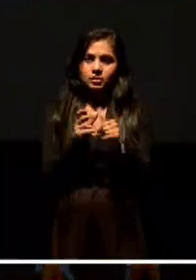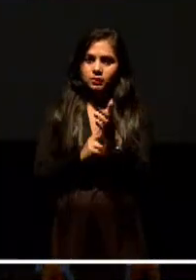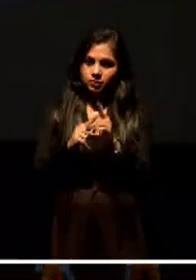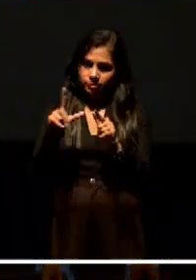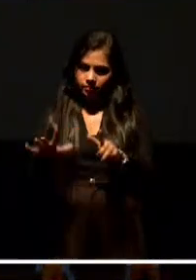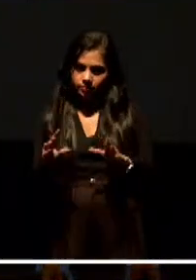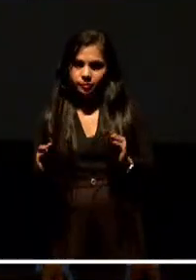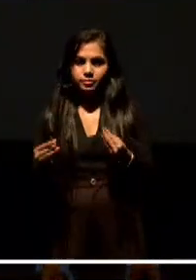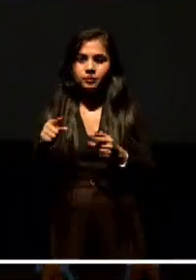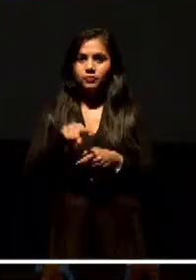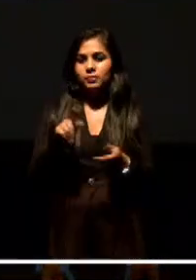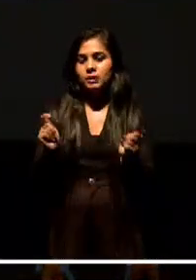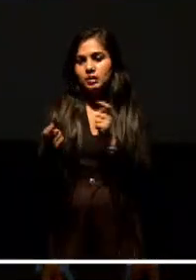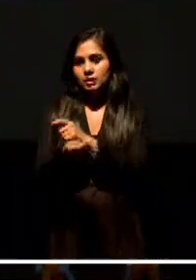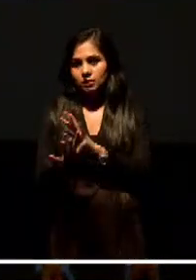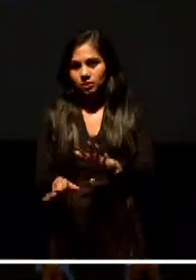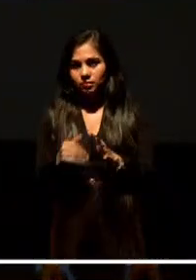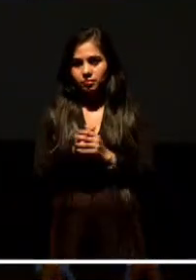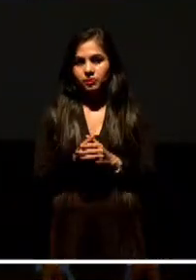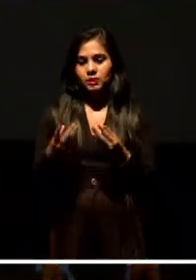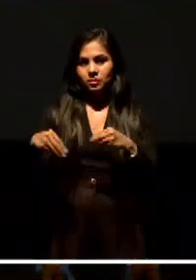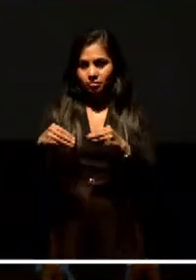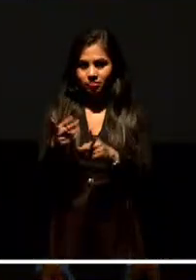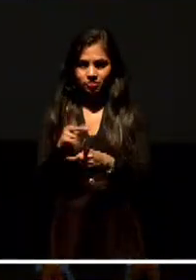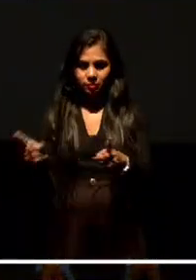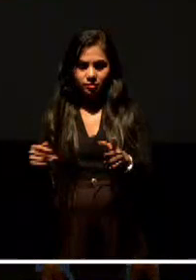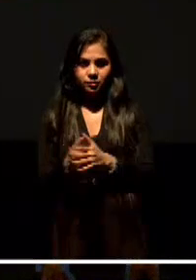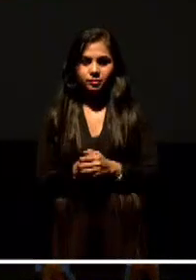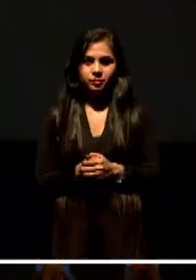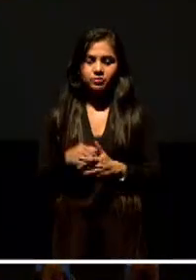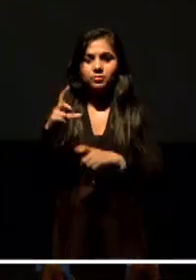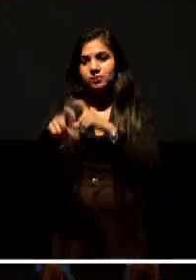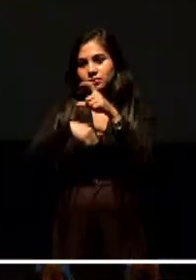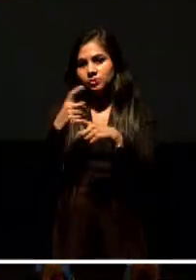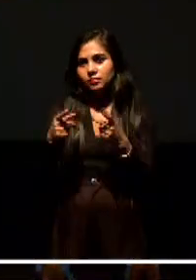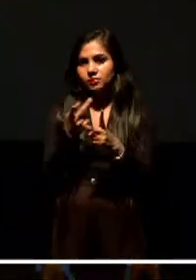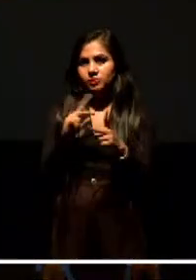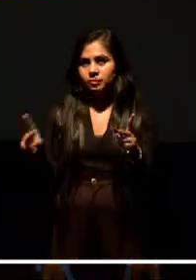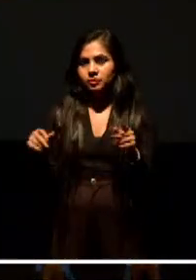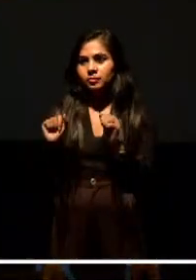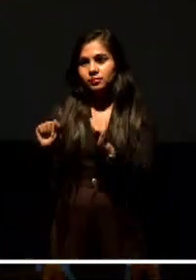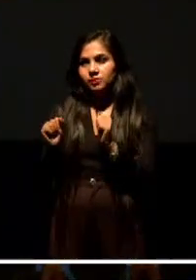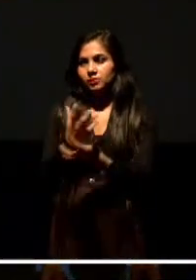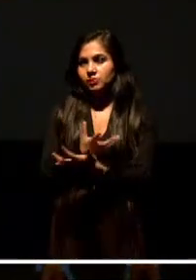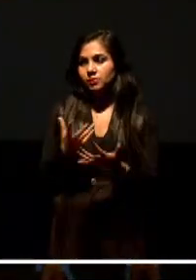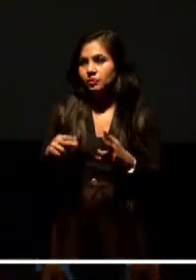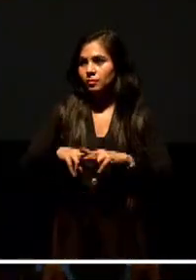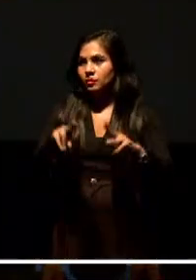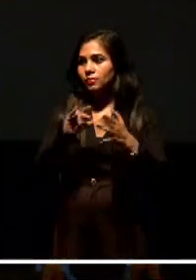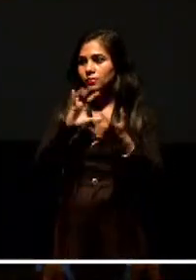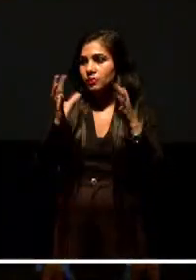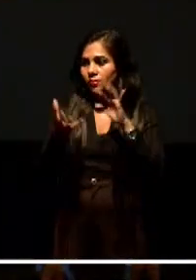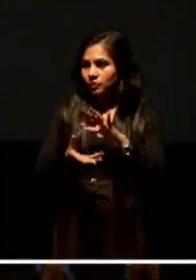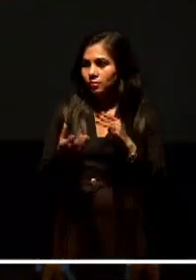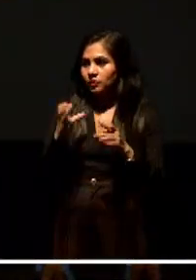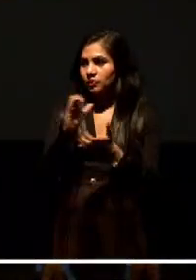अमेजोन हो के और भी कोई चैनल हो अथवा डिस्ट्रीब्यूशन चैनल हो, जैसे और कंपनियां अपने प्रोडक्ट पूरे कंट्री में रेगुलर चैनल